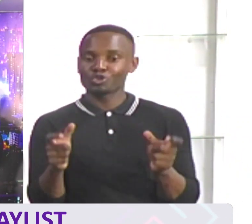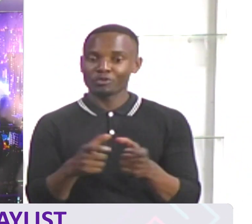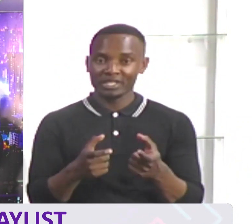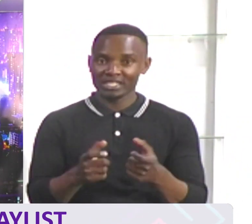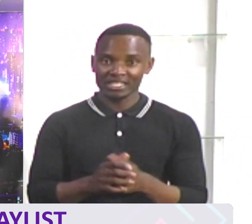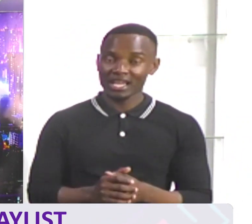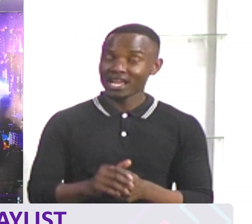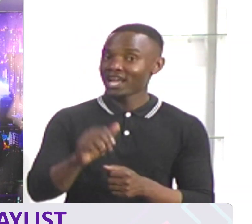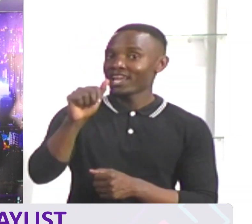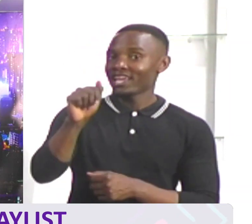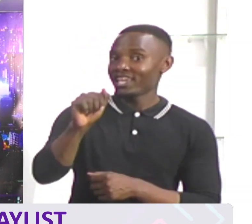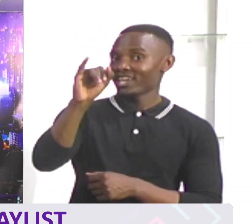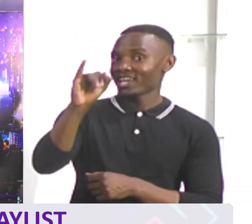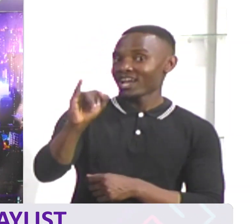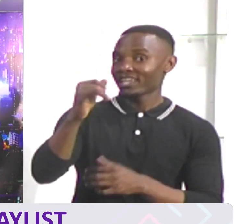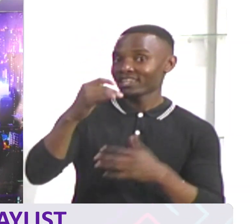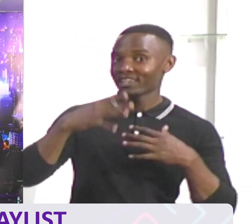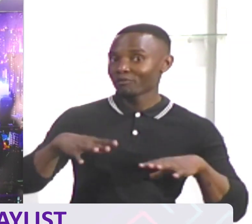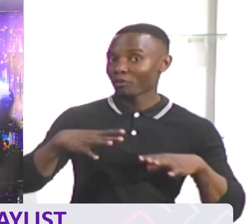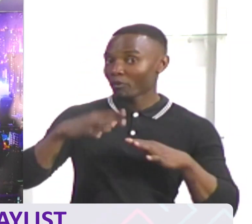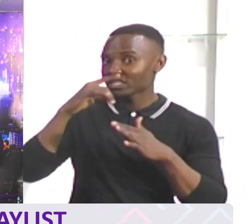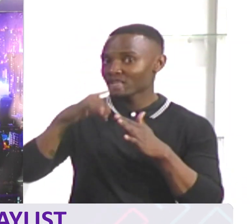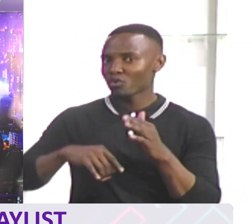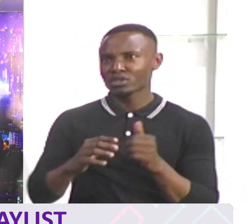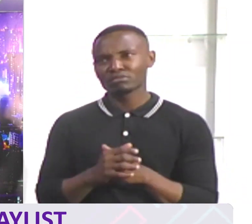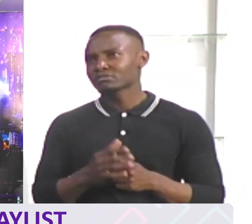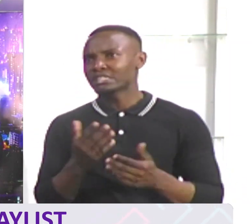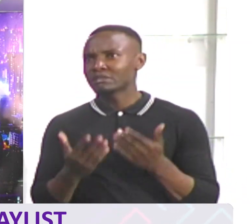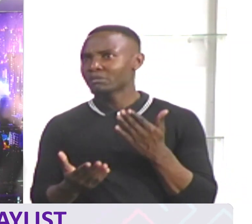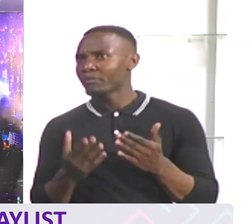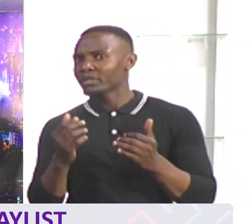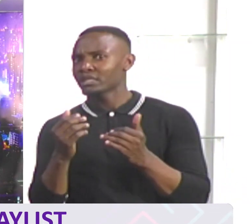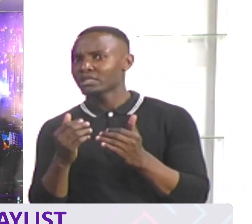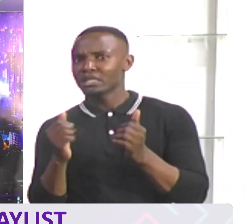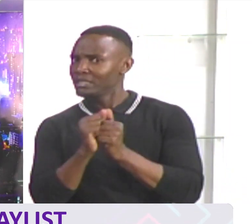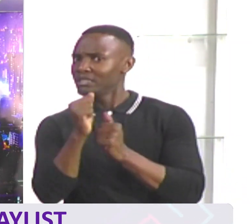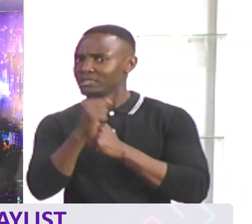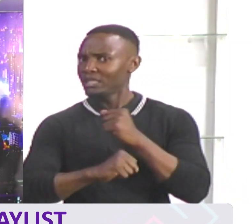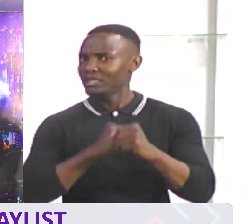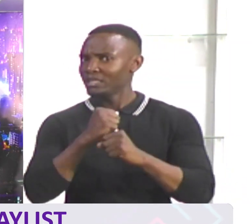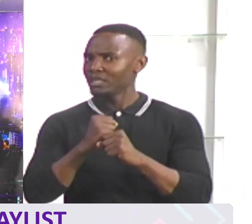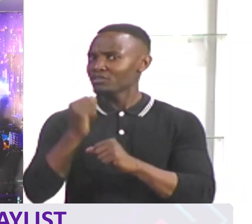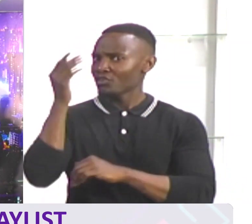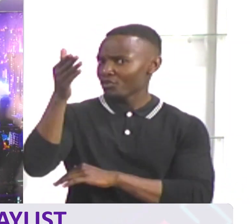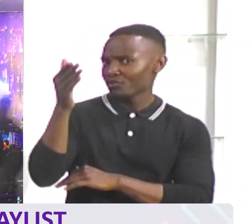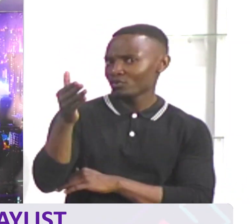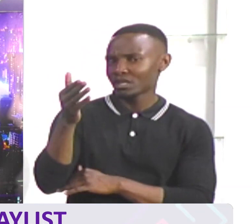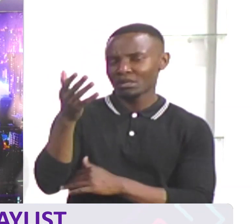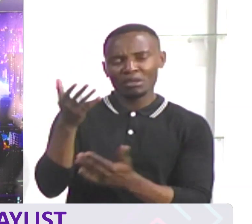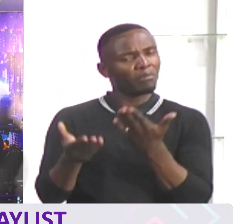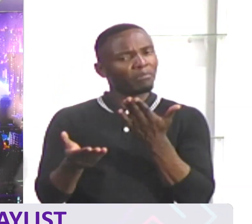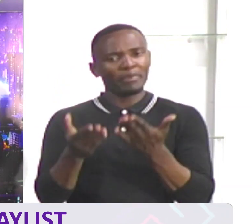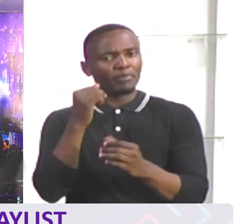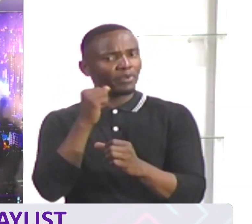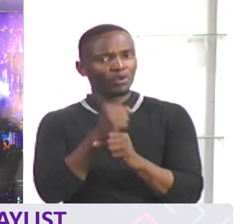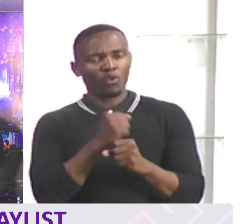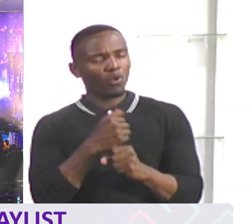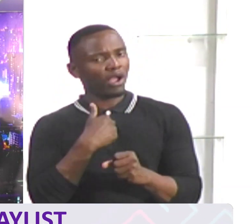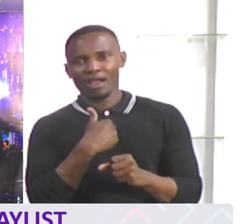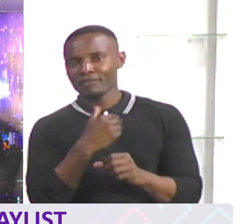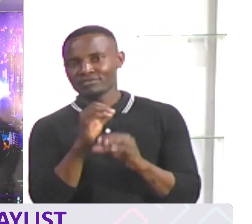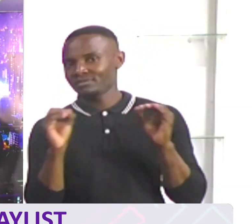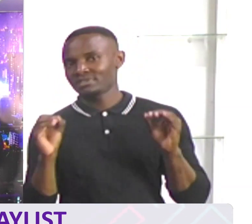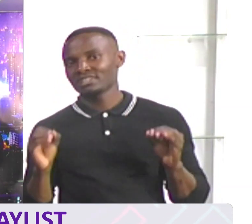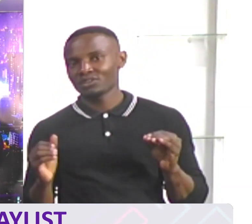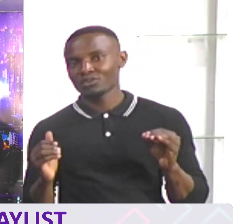Unasikia watu unasema, eh. In the next like 10 years, job has takuwa. Atakuwa mboka. Utakuwa mboka. Kutakuwa na